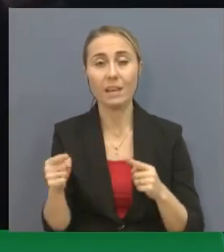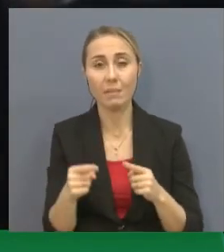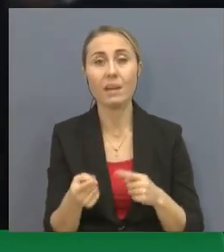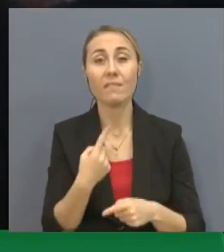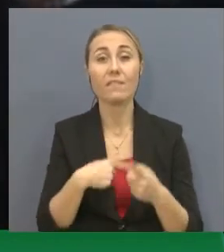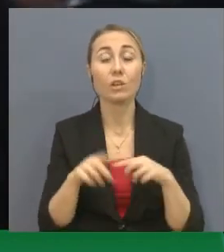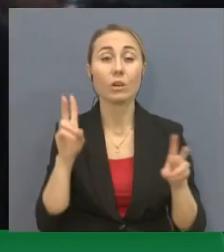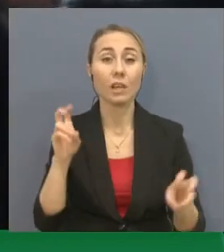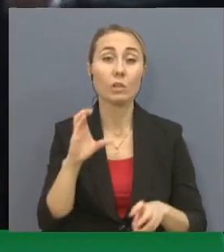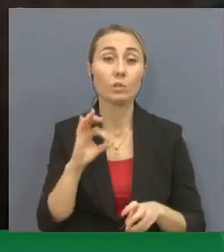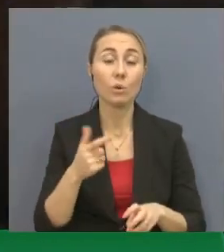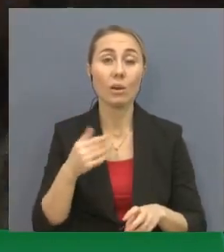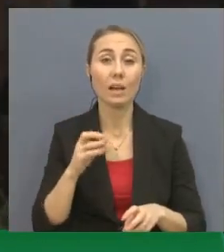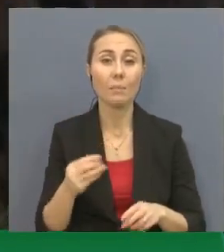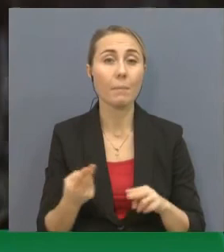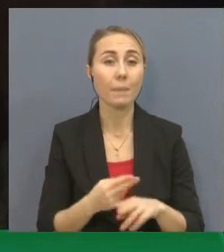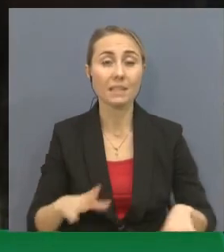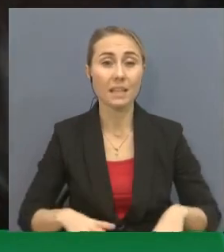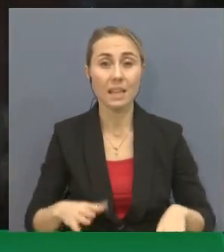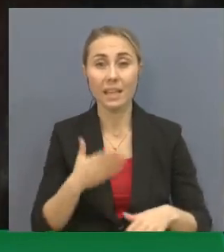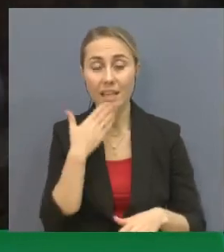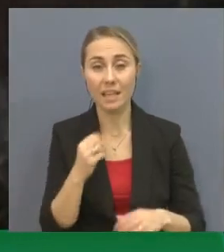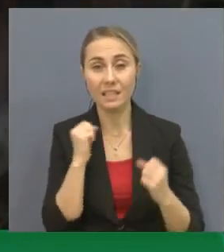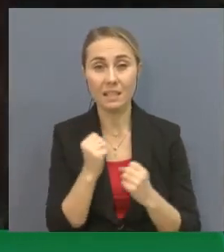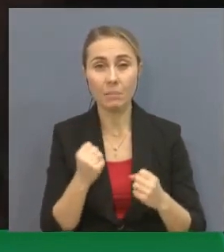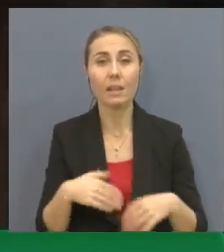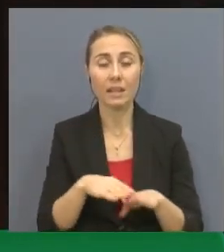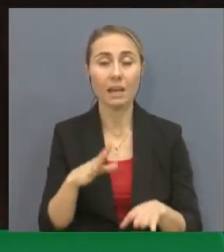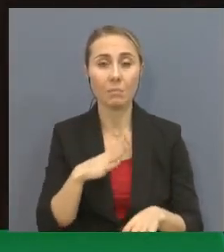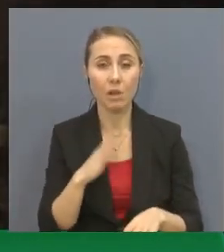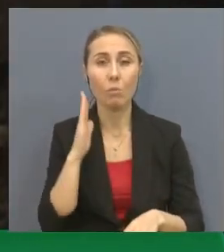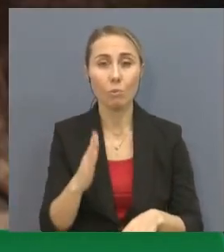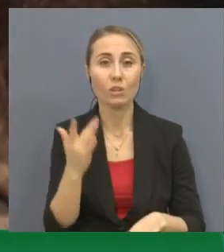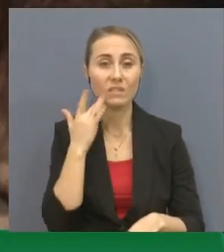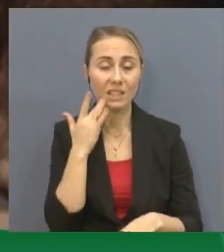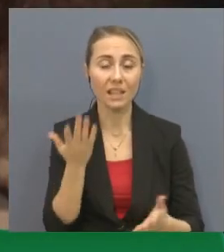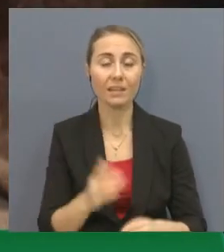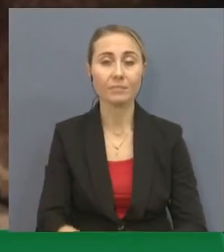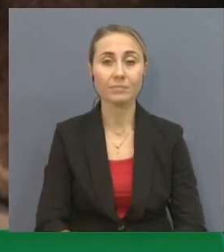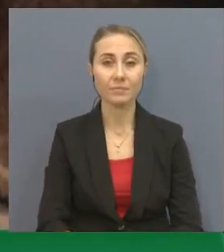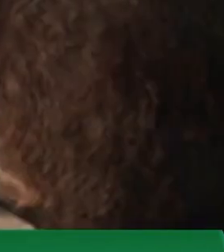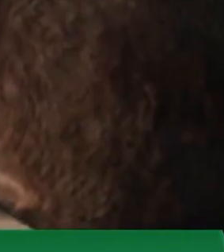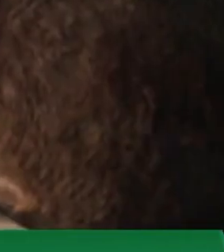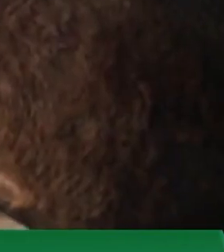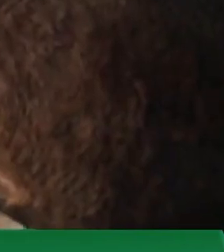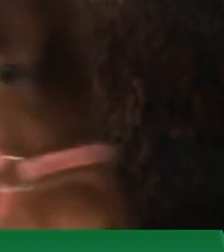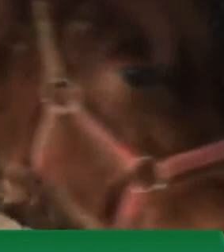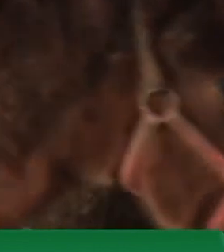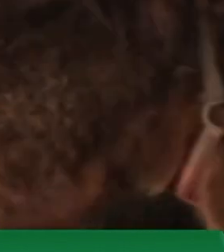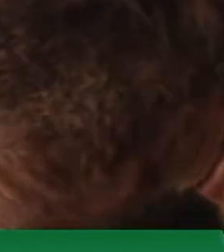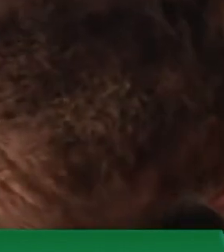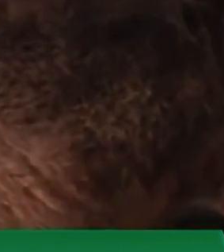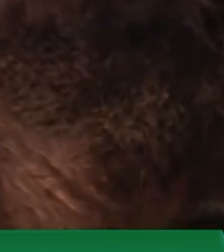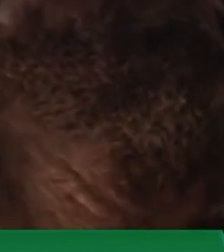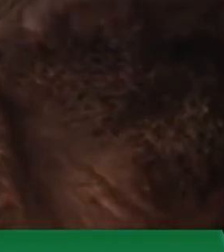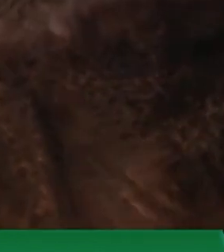вернемся к теме солома без конины нет зимовки впрочем так было и будет всегда аслан абу талиб of магина смагулова обзор балтабаев